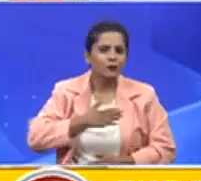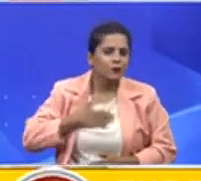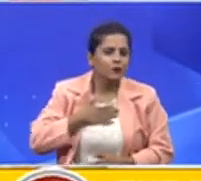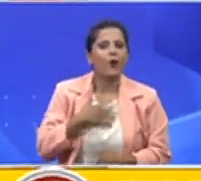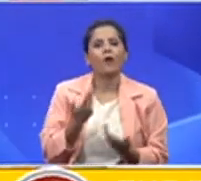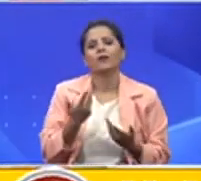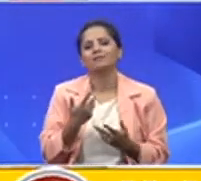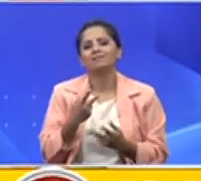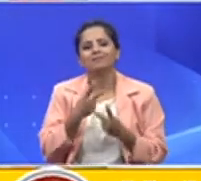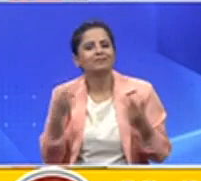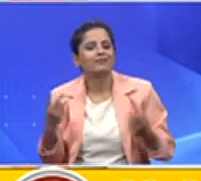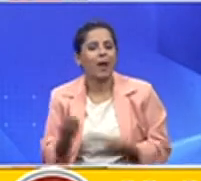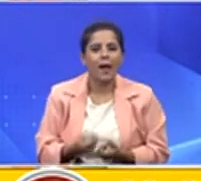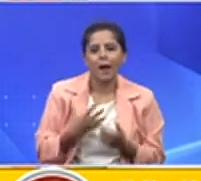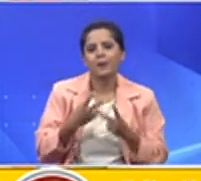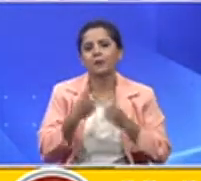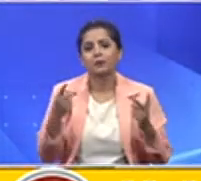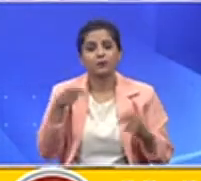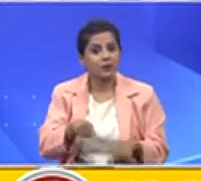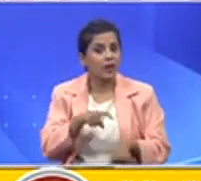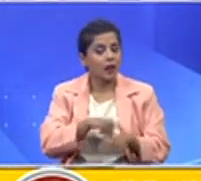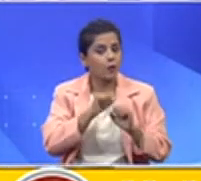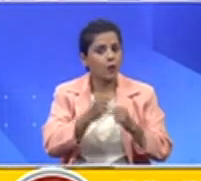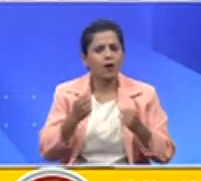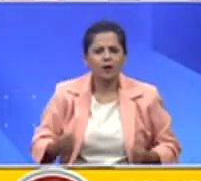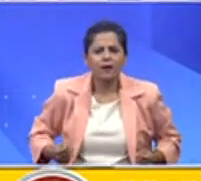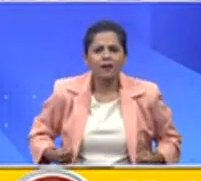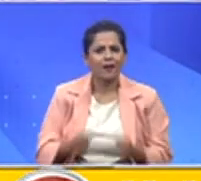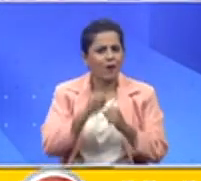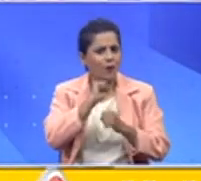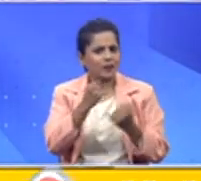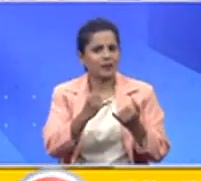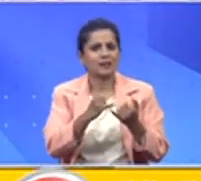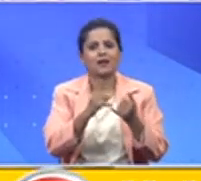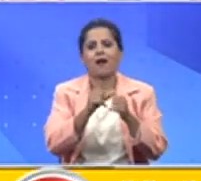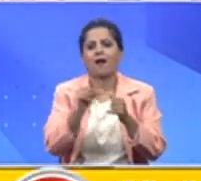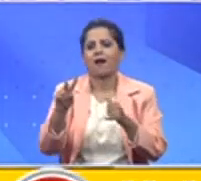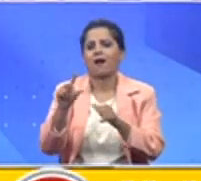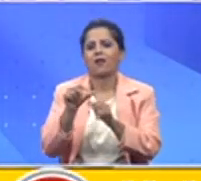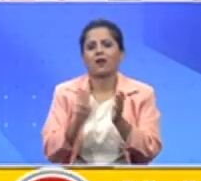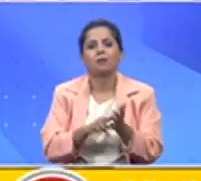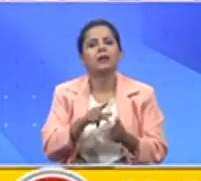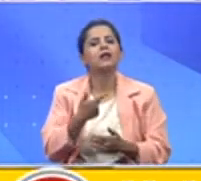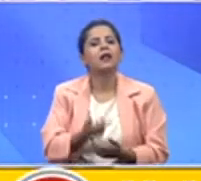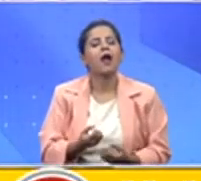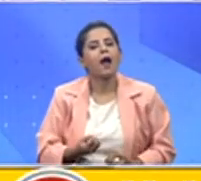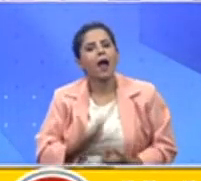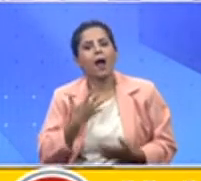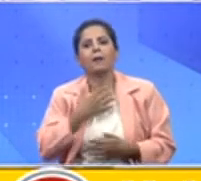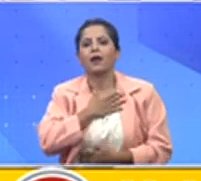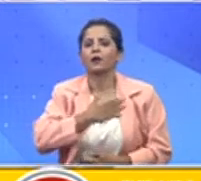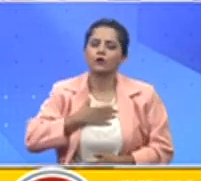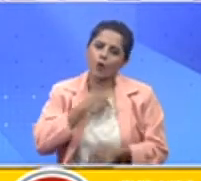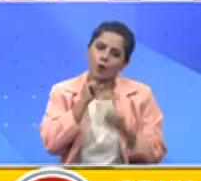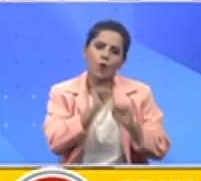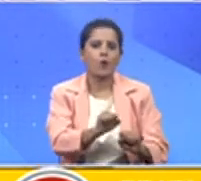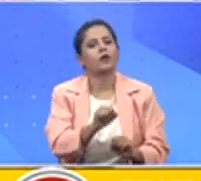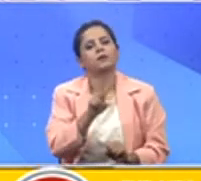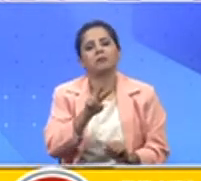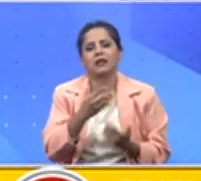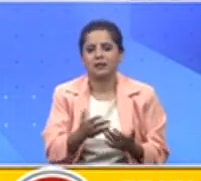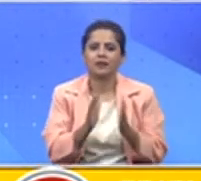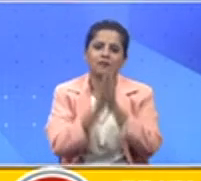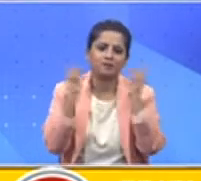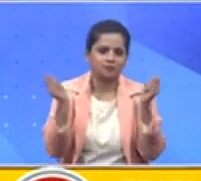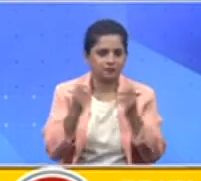यानि सावन का मतलब ही आनन्द और उल्लास होता है साथियों,